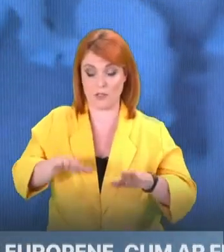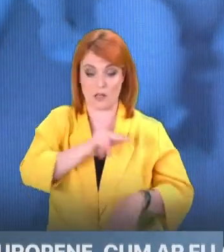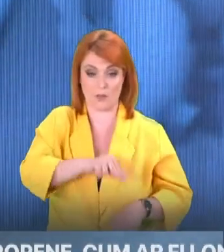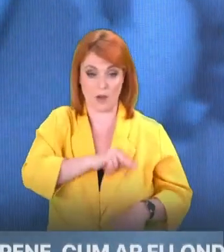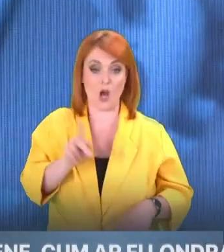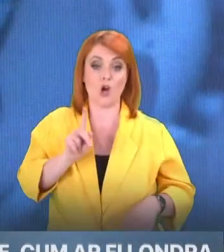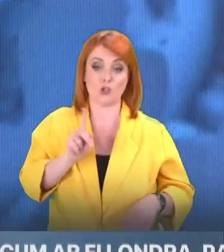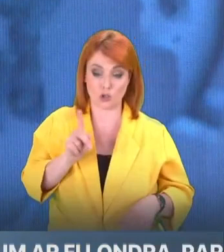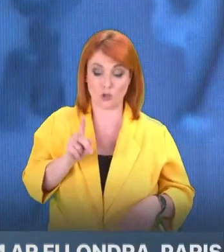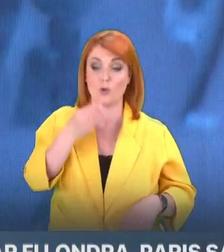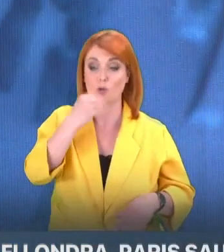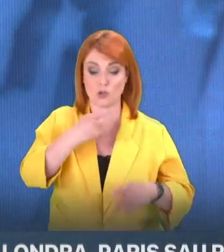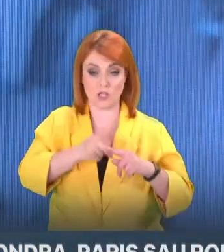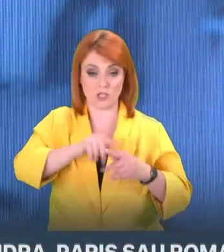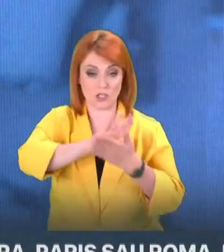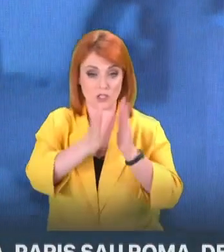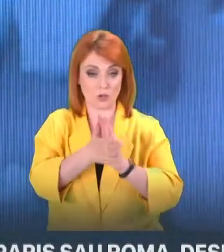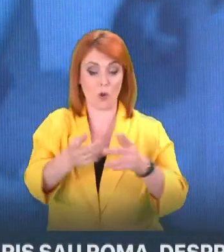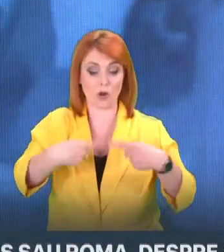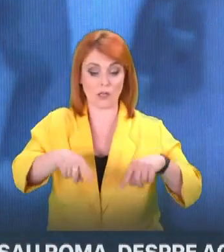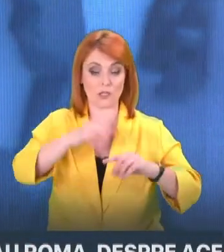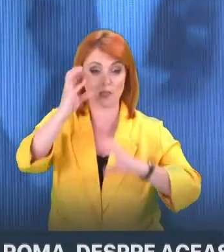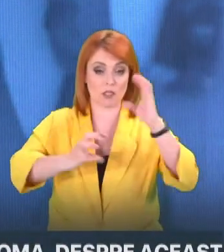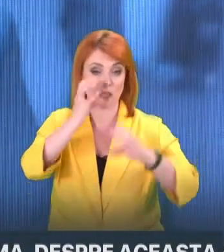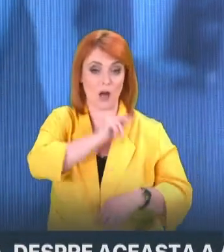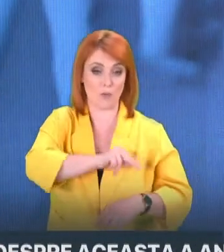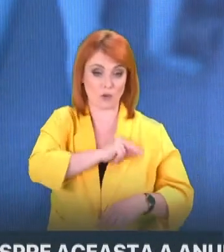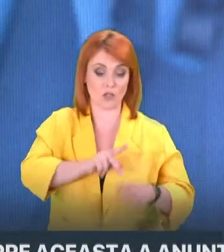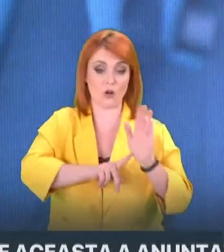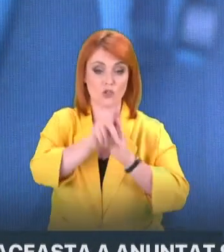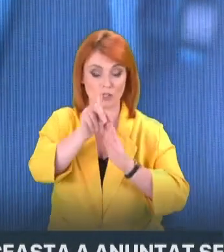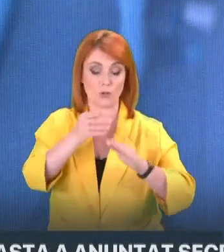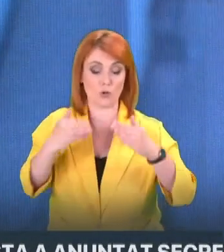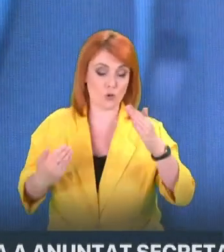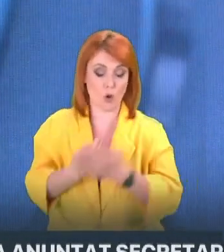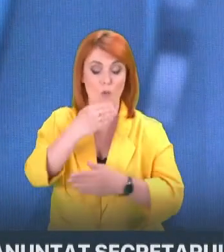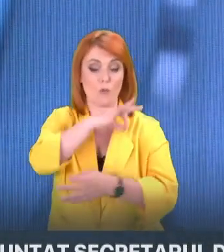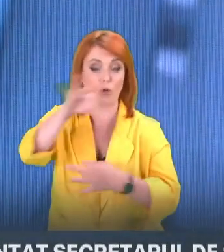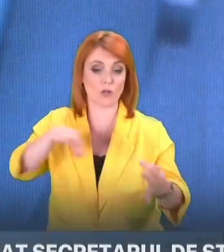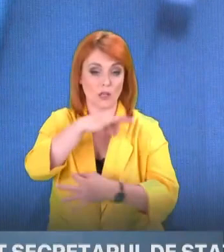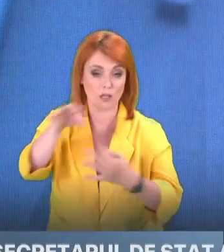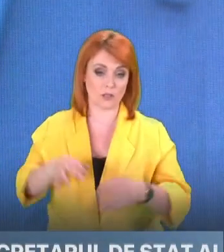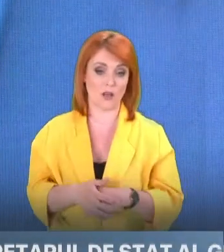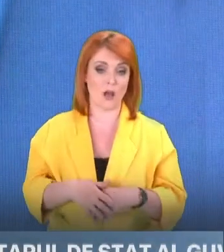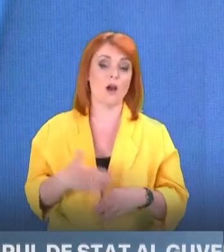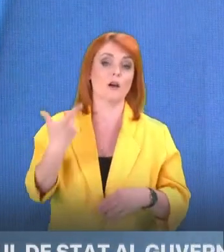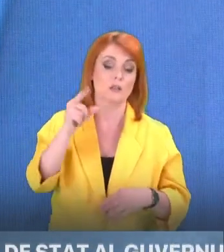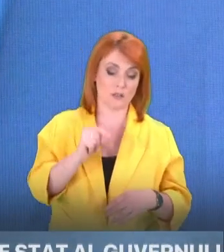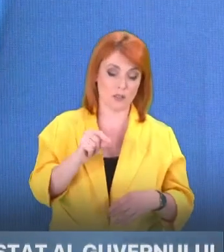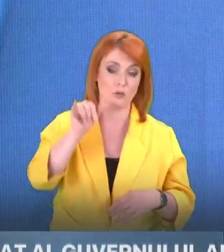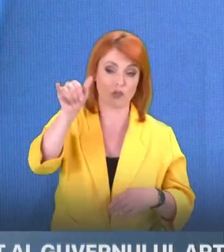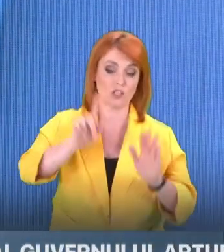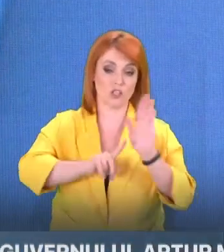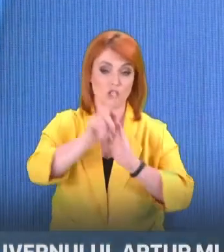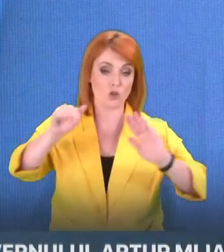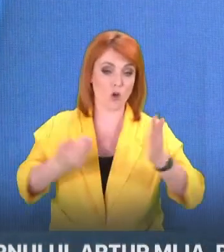reduce acest decalaj, Organizația Internațională a Muncii implementează o acțiune prin care își propune să ofere competențe avansate și programe de